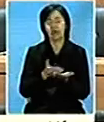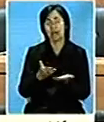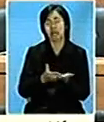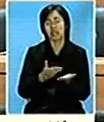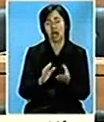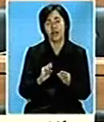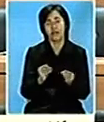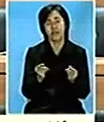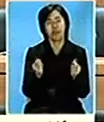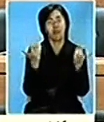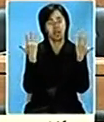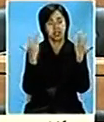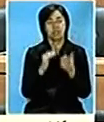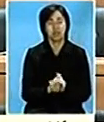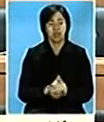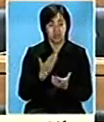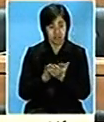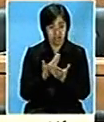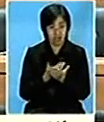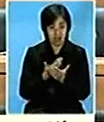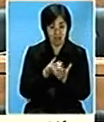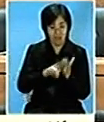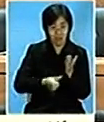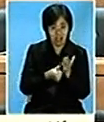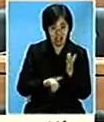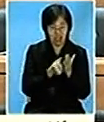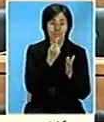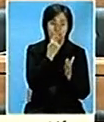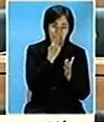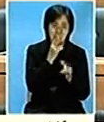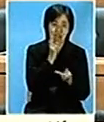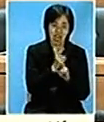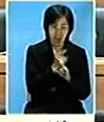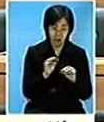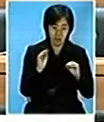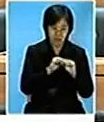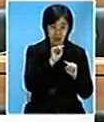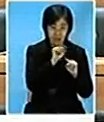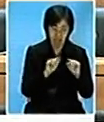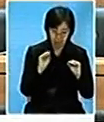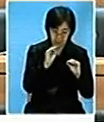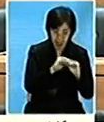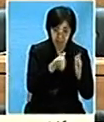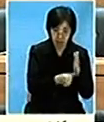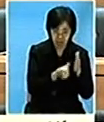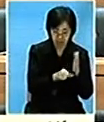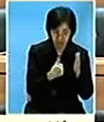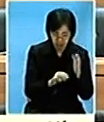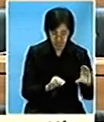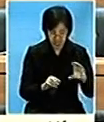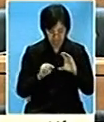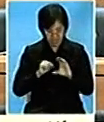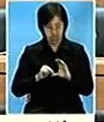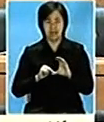มดแต่การที่ท่านเอาเงินส่วนที่ได้จากภาษีบาปนี้มาใช้ให้เกิดประโยชน์เป็น